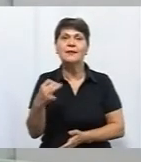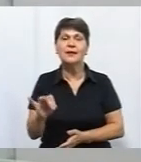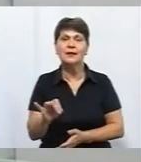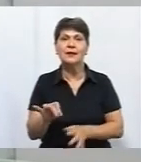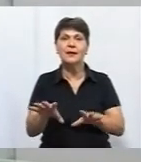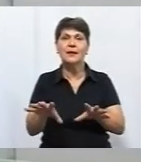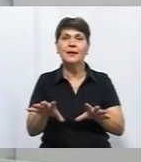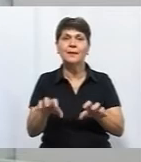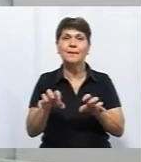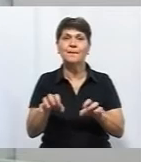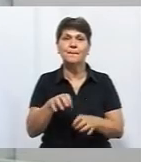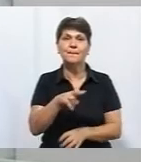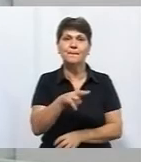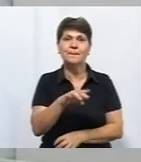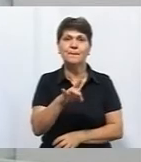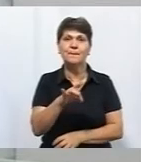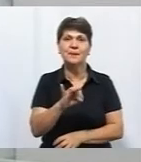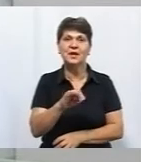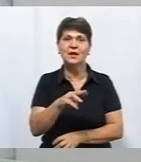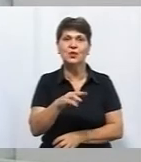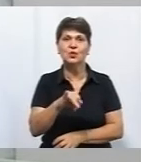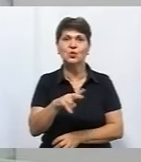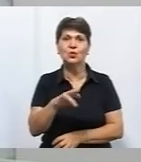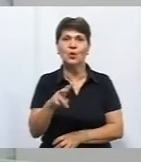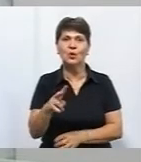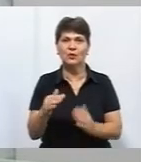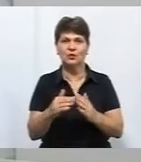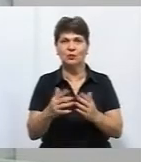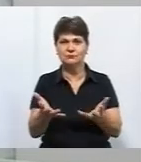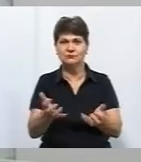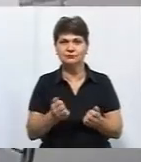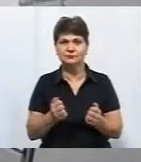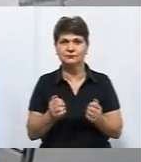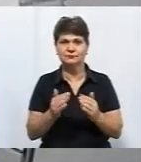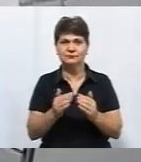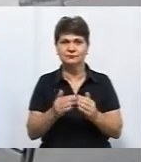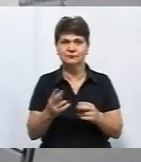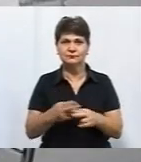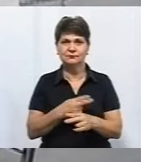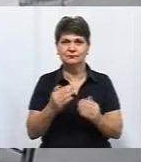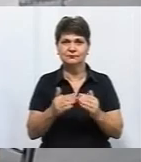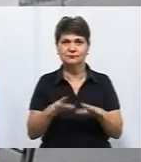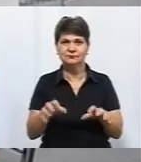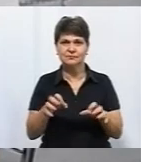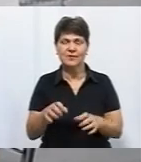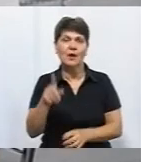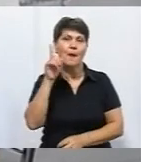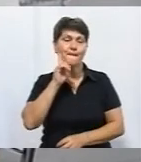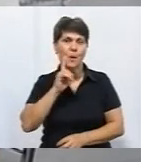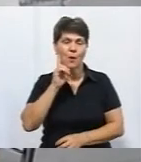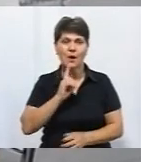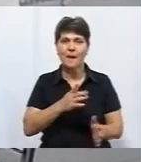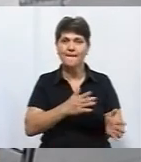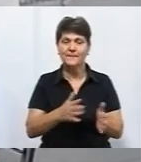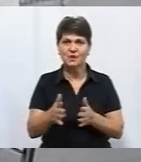облік бездомних тварин? Чи, можливо, плануєте це робити, Настю? Зараз процес, поки ми підготовлюємо ще проєкт